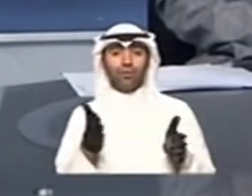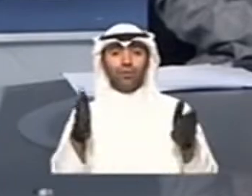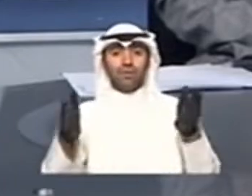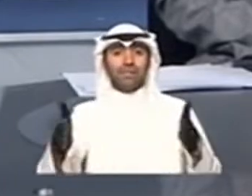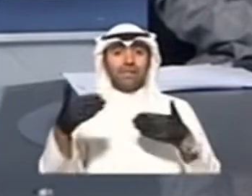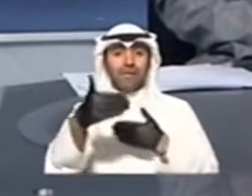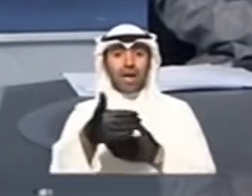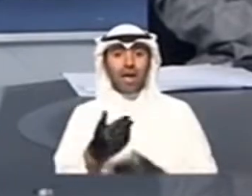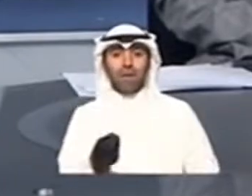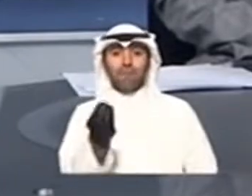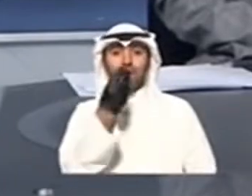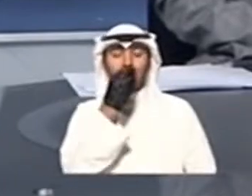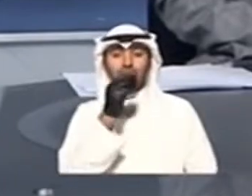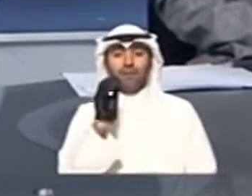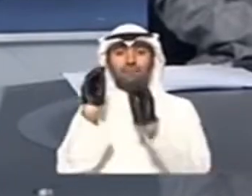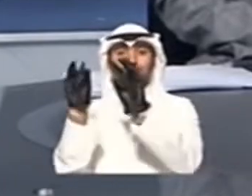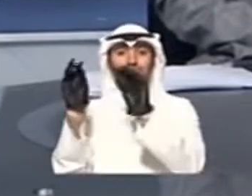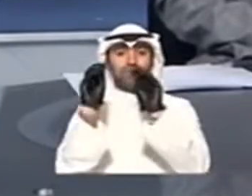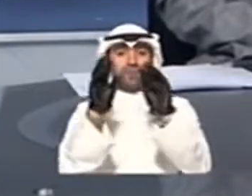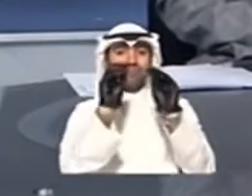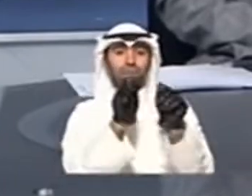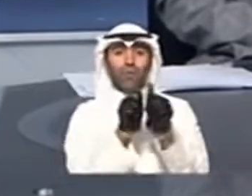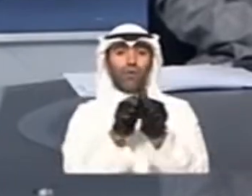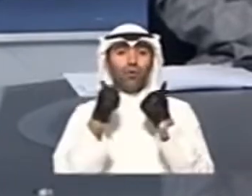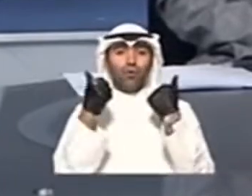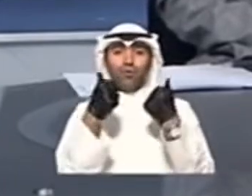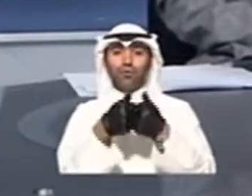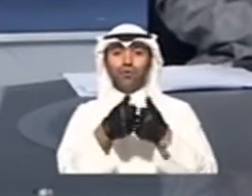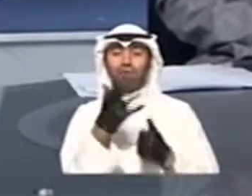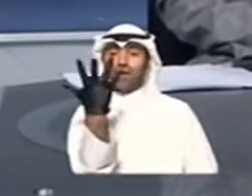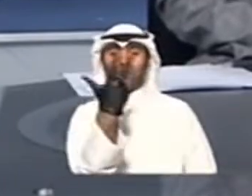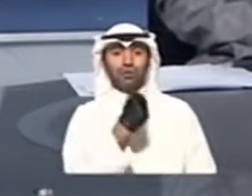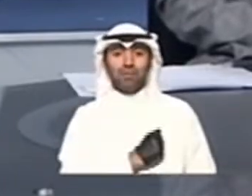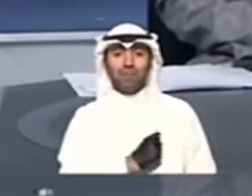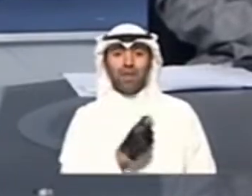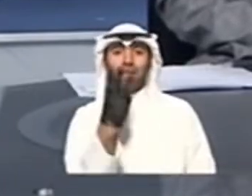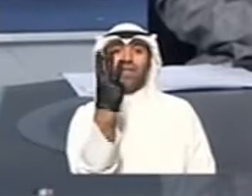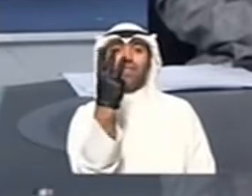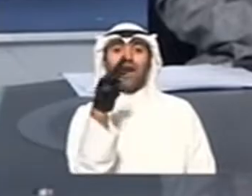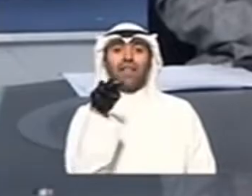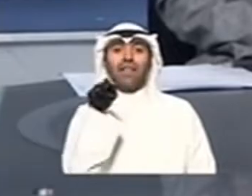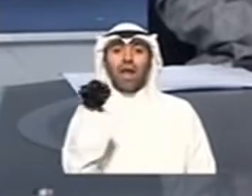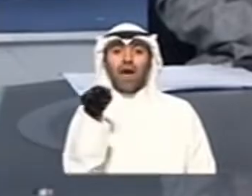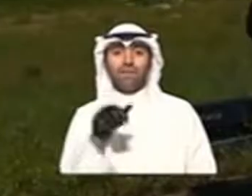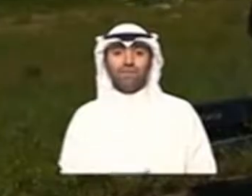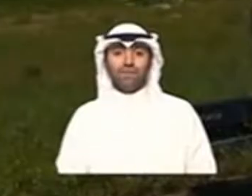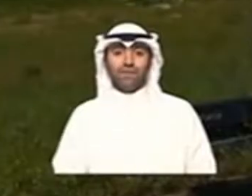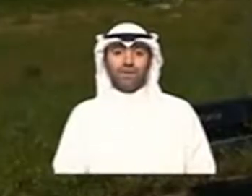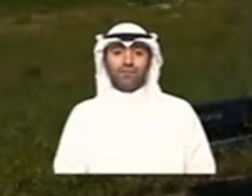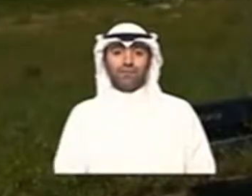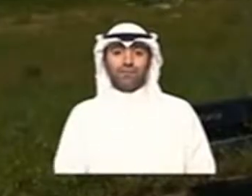من 3000 عائلة داهمها الجوع في شهر رمضان المبارك.